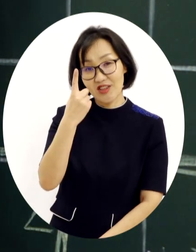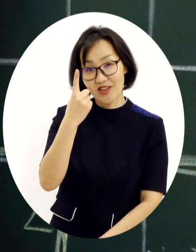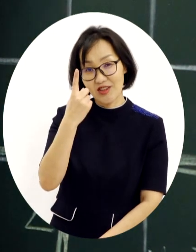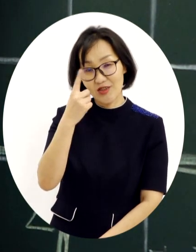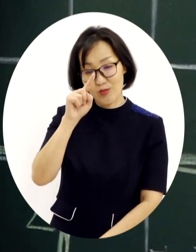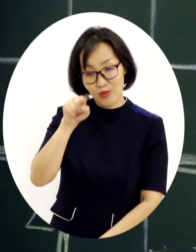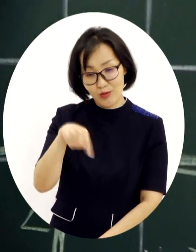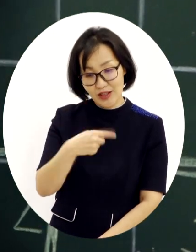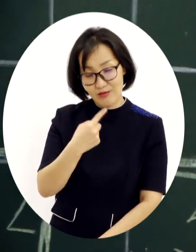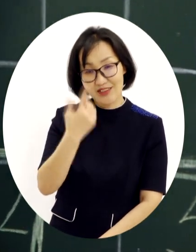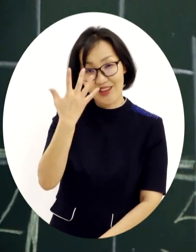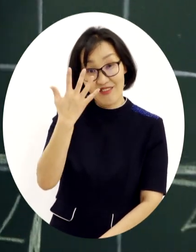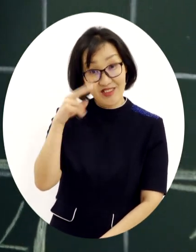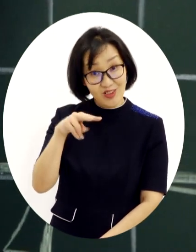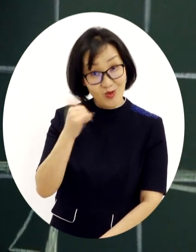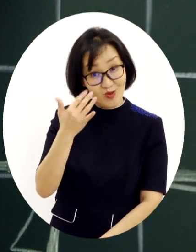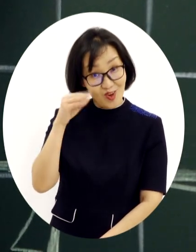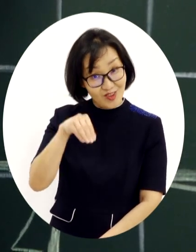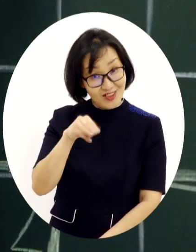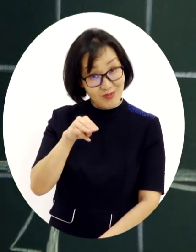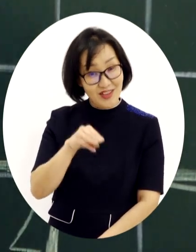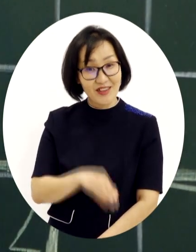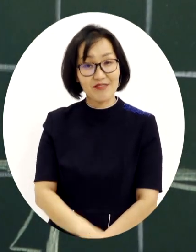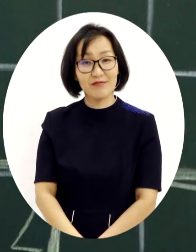бүхэл 10.5 литр.